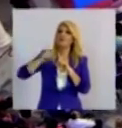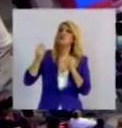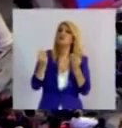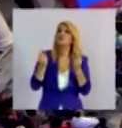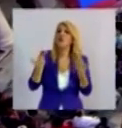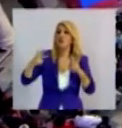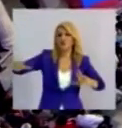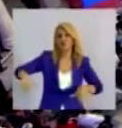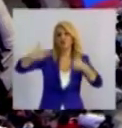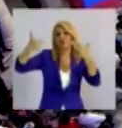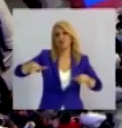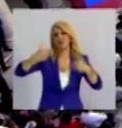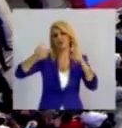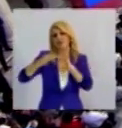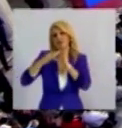συνεργασίας. Έτσι λοιπόν,